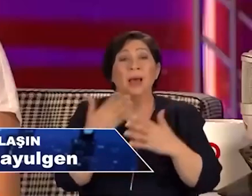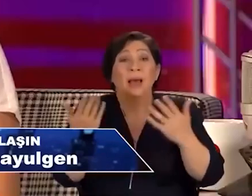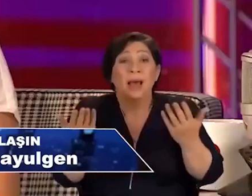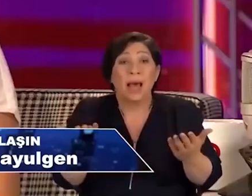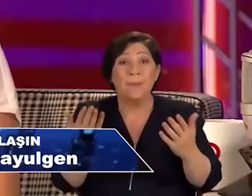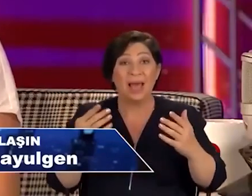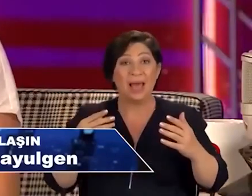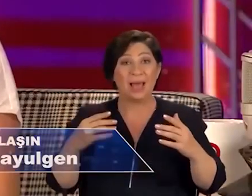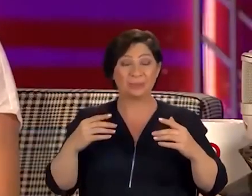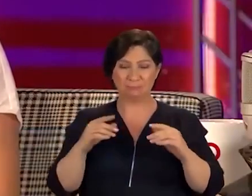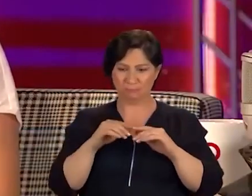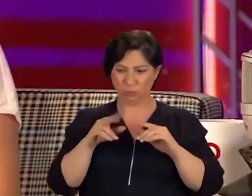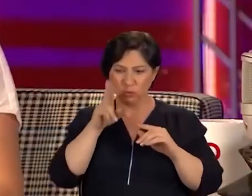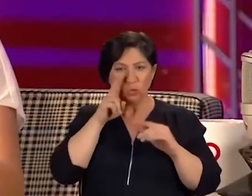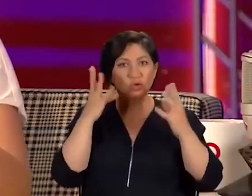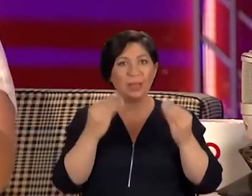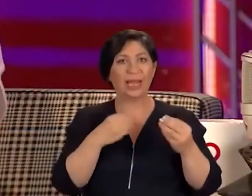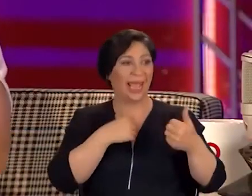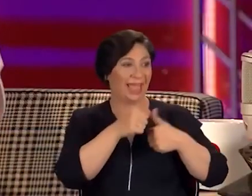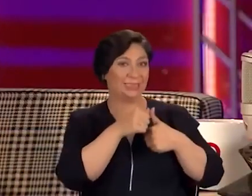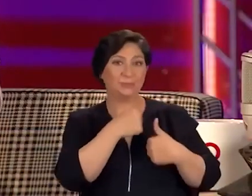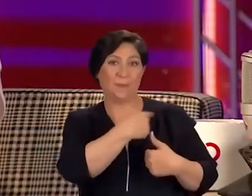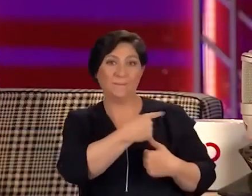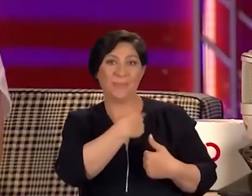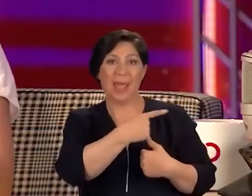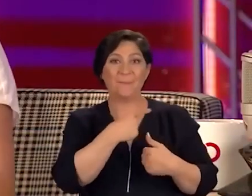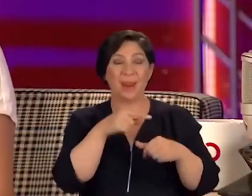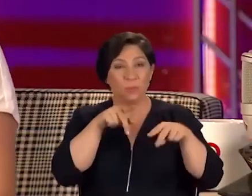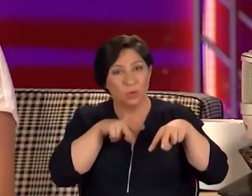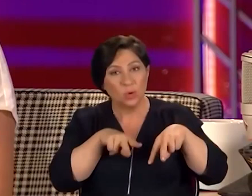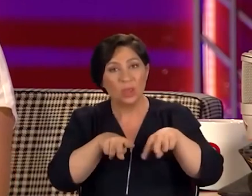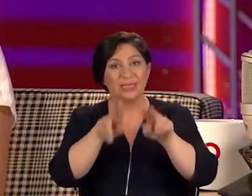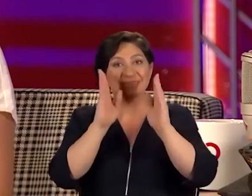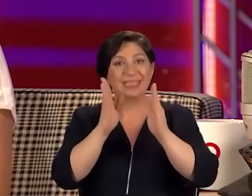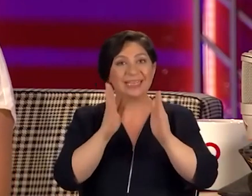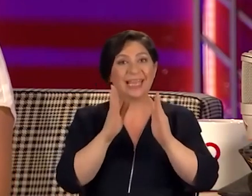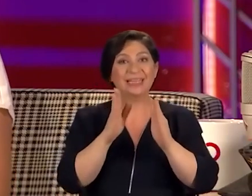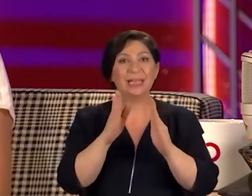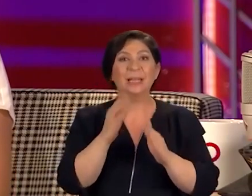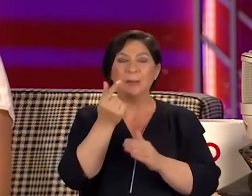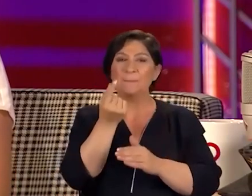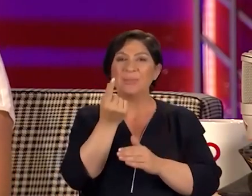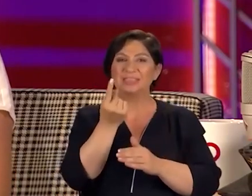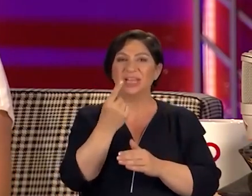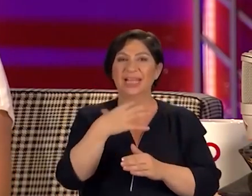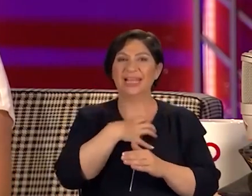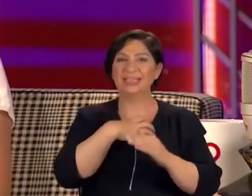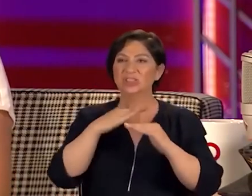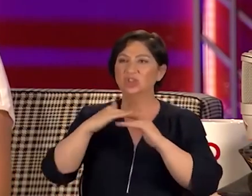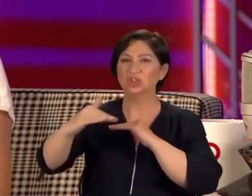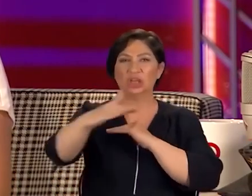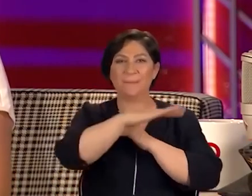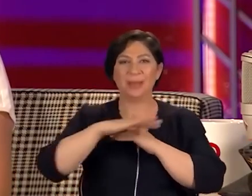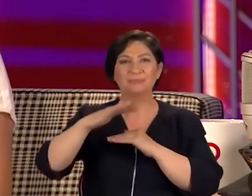Ama finalde birbirimize, eşimle beraber gösterdiğimiz bu yolda dedik ki biz birazcık da kendi